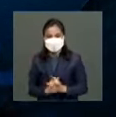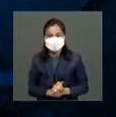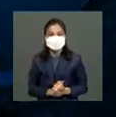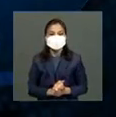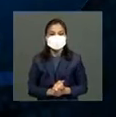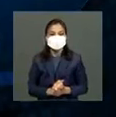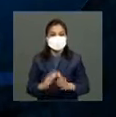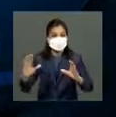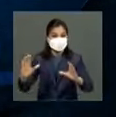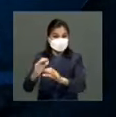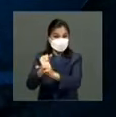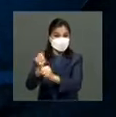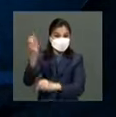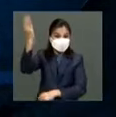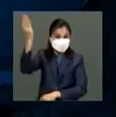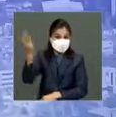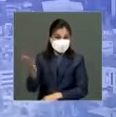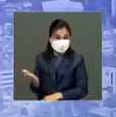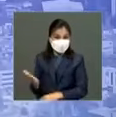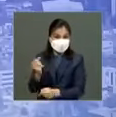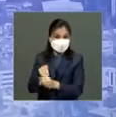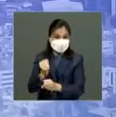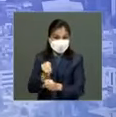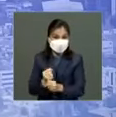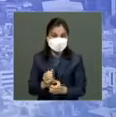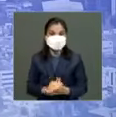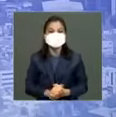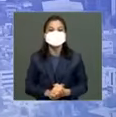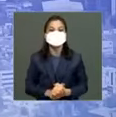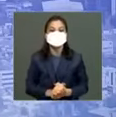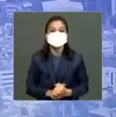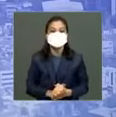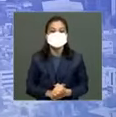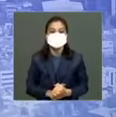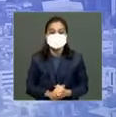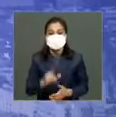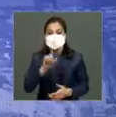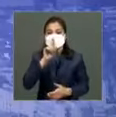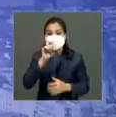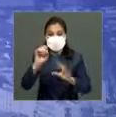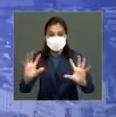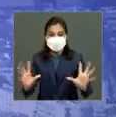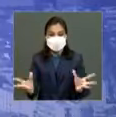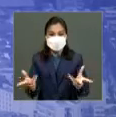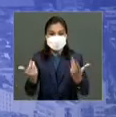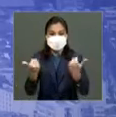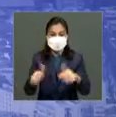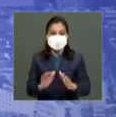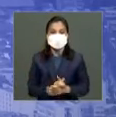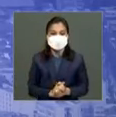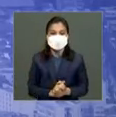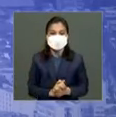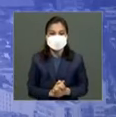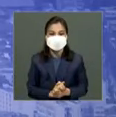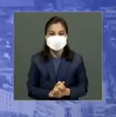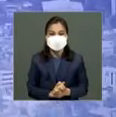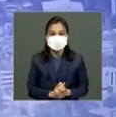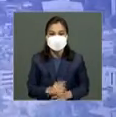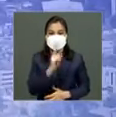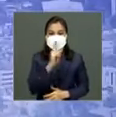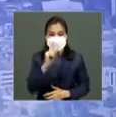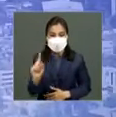ก็นี่คือการทำงานร่วมกันครับฟลุ๊กครับ ค่ะหมดประเด็นของคำถามแล้วค่ะคุณหมอคะ ครับก็กลับเรียน